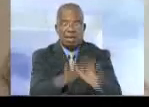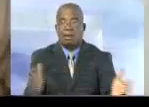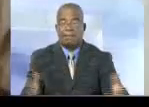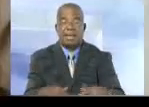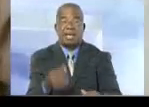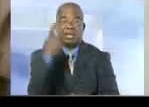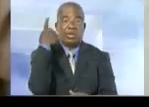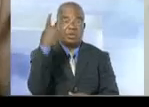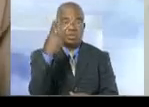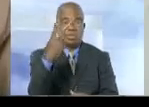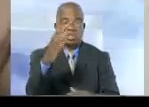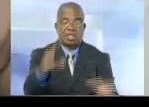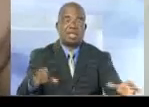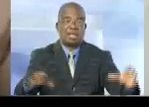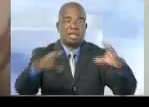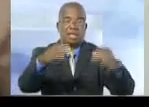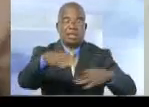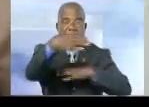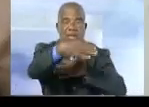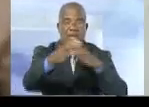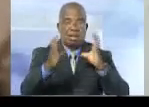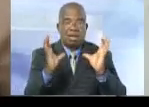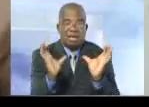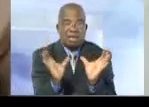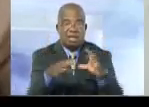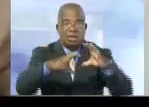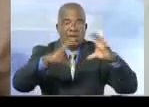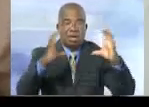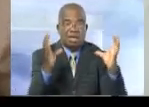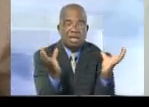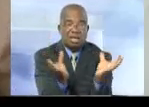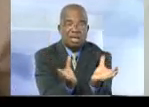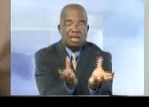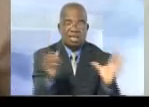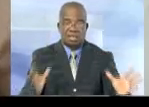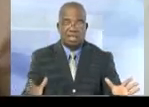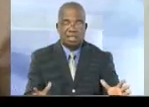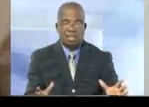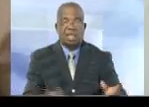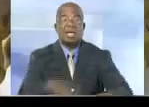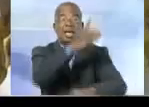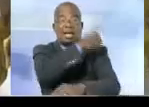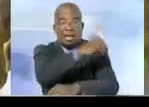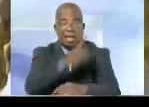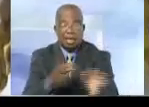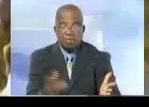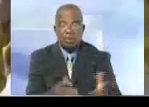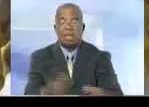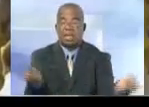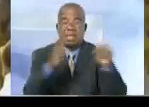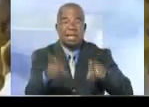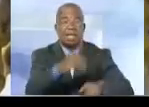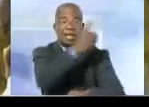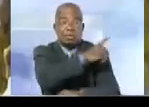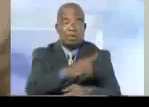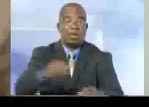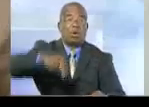géométrie variable, il faut en finir avec. Si bien que la dernière mesure que nous avons prise pour proroger de